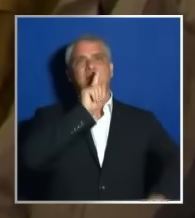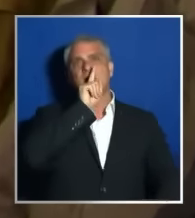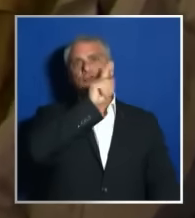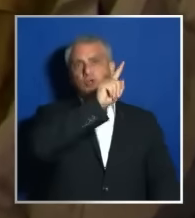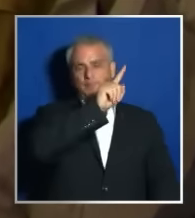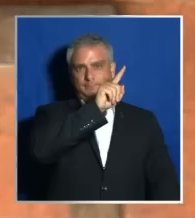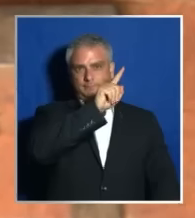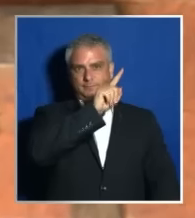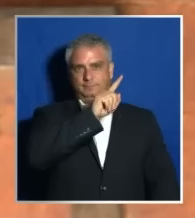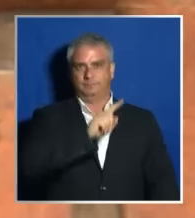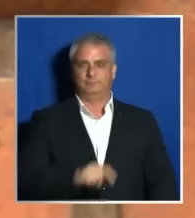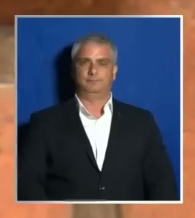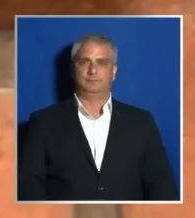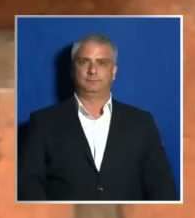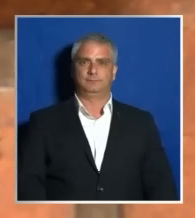שם.